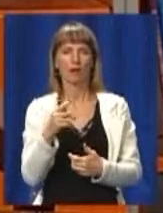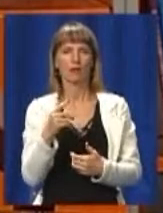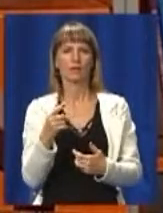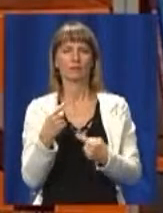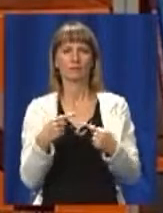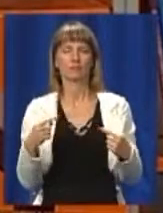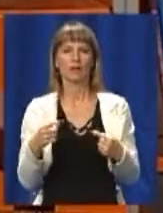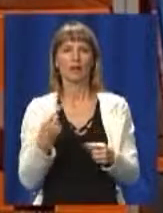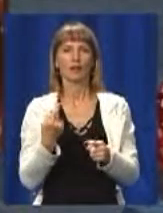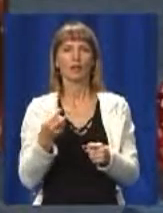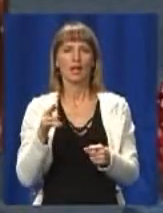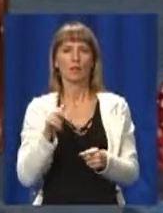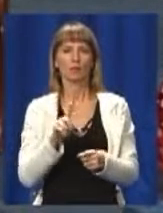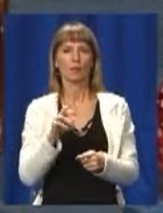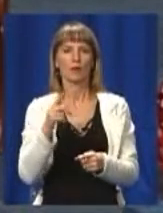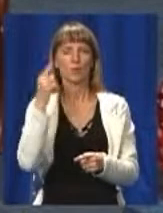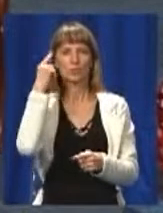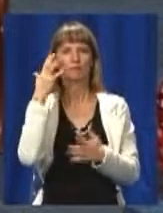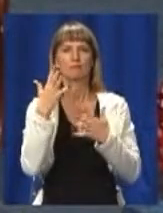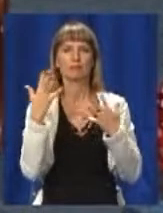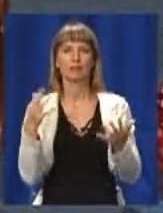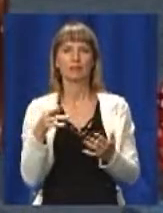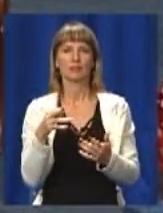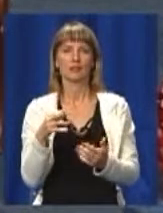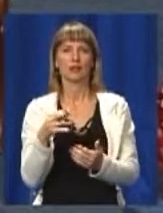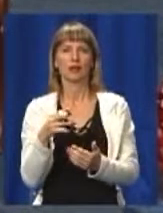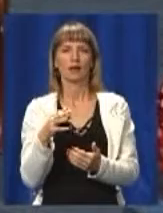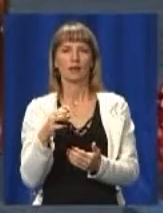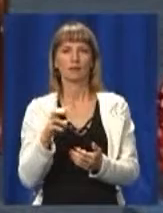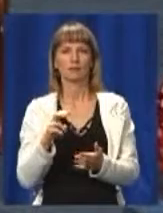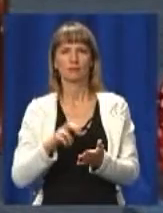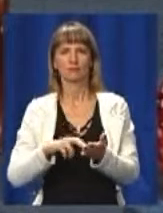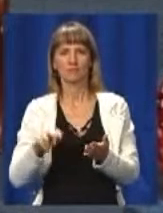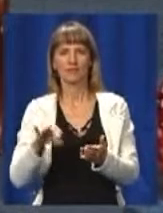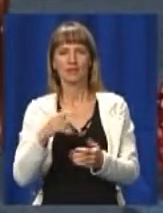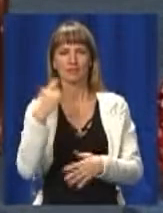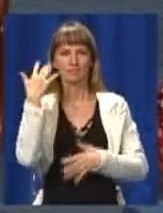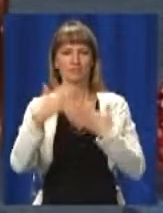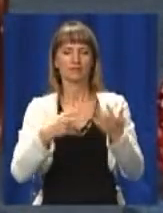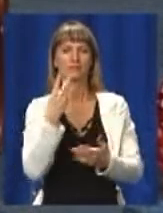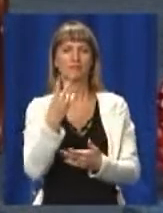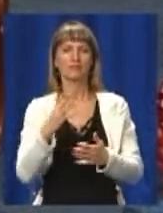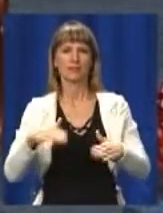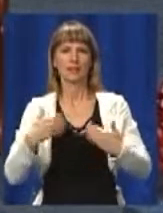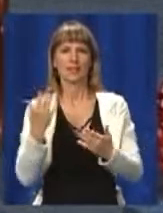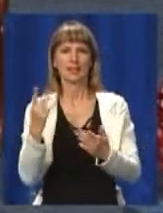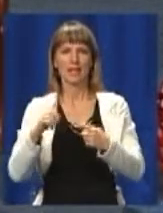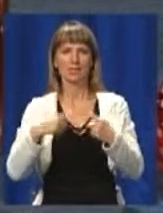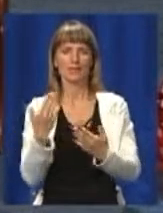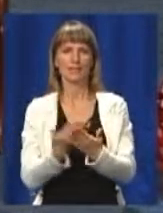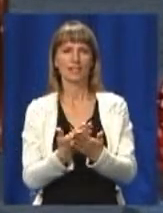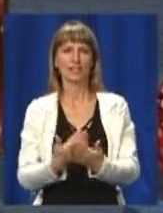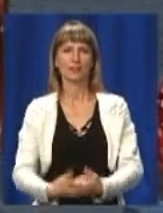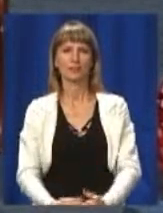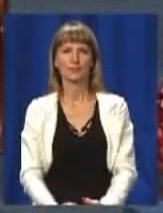подібне. Ну, от для того, аби дізнатися трохи більше відійти від цієї плутанини, то пропонуємо вам переглянути наш наступний